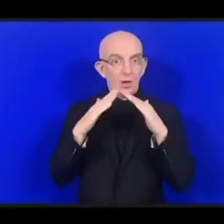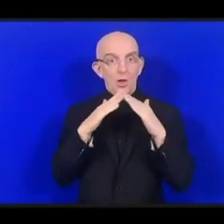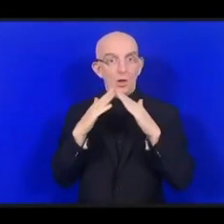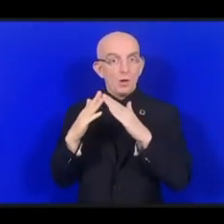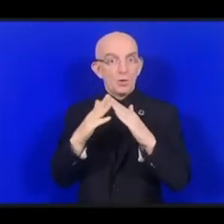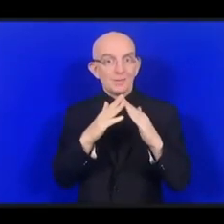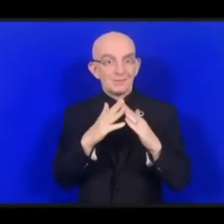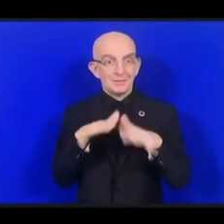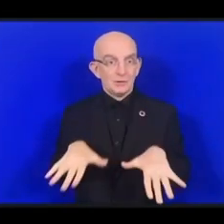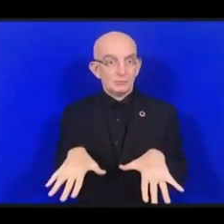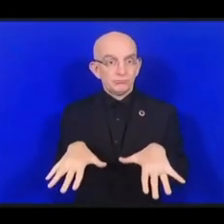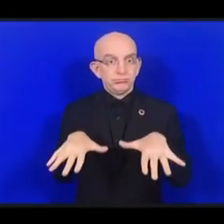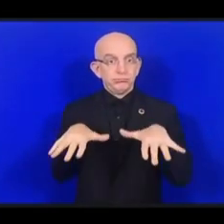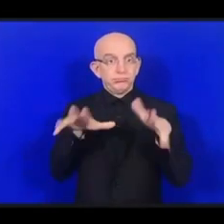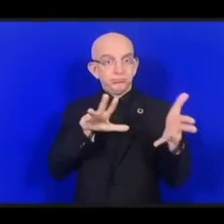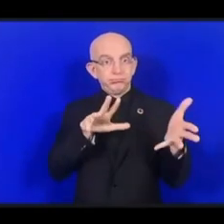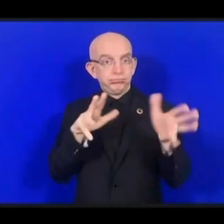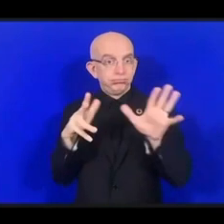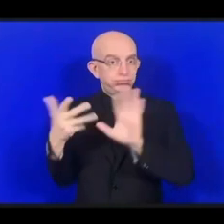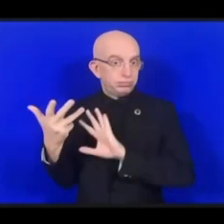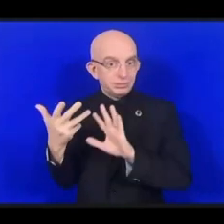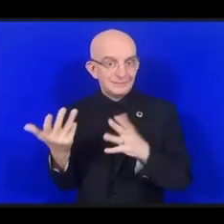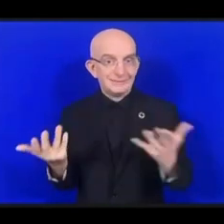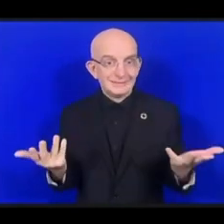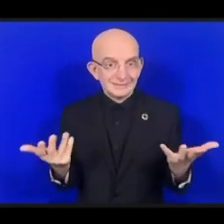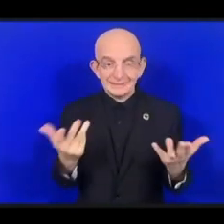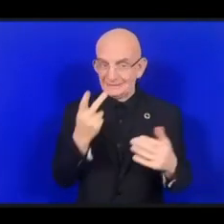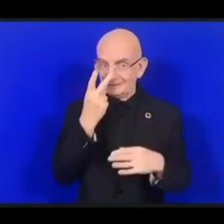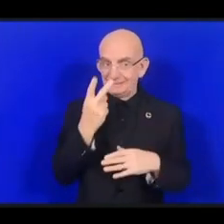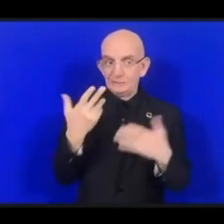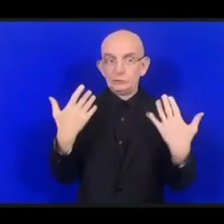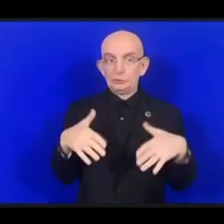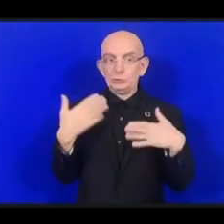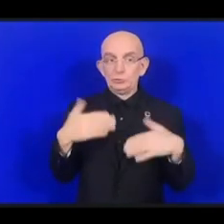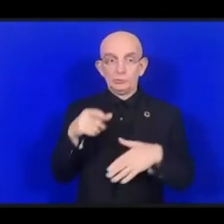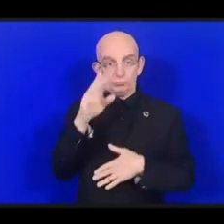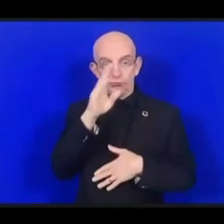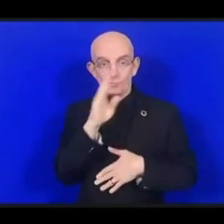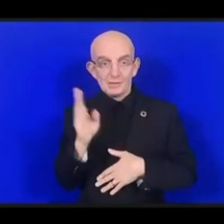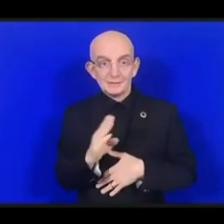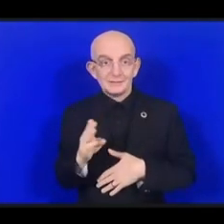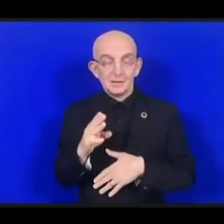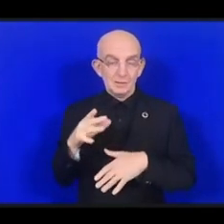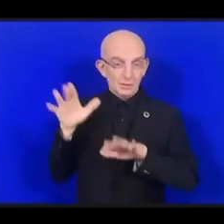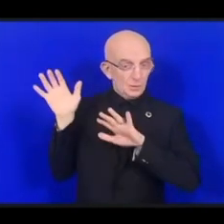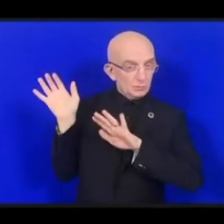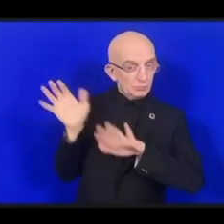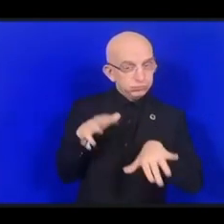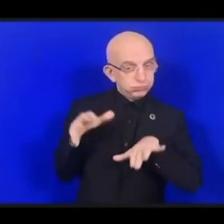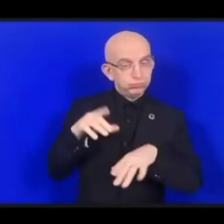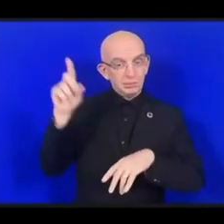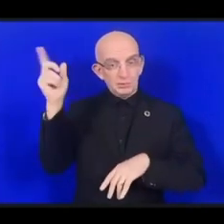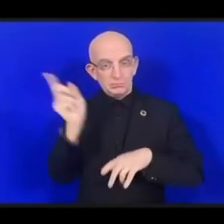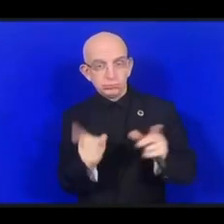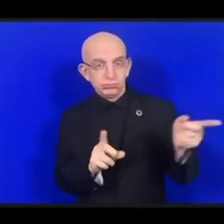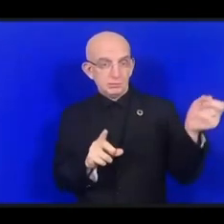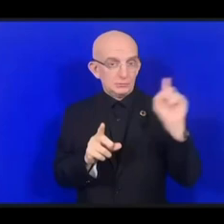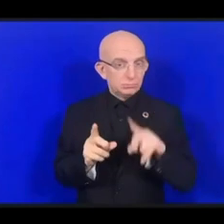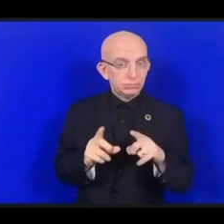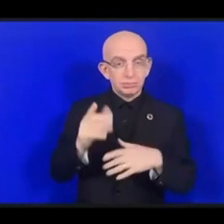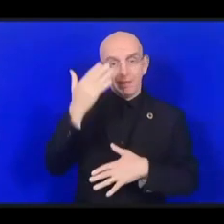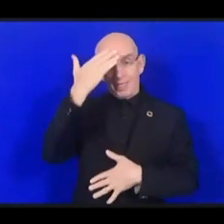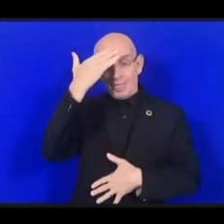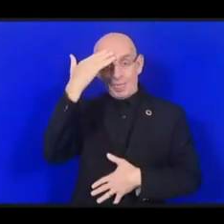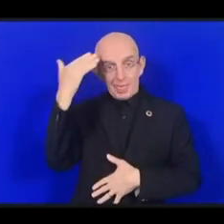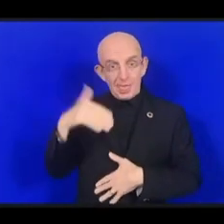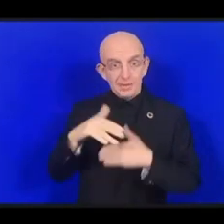لمخاطر الجفاف والفيضانات في الوقت نفسه ودون بيئه مستدامه فنحن